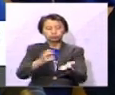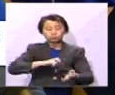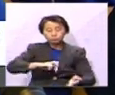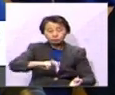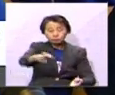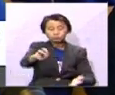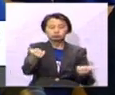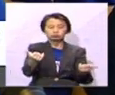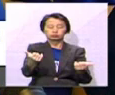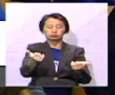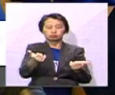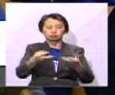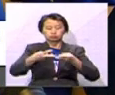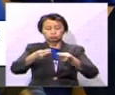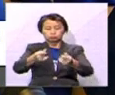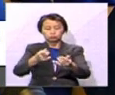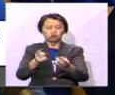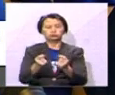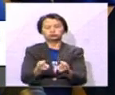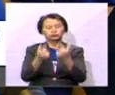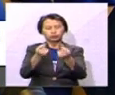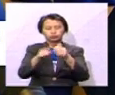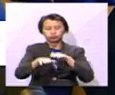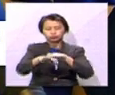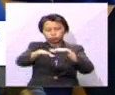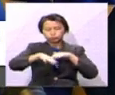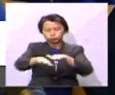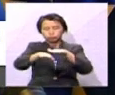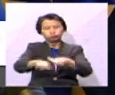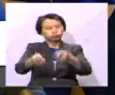perjalanan dan juga mempercepatkan